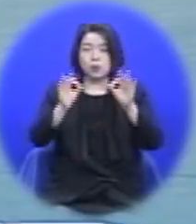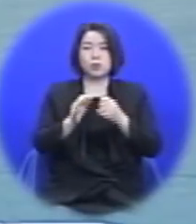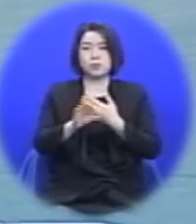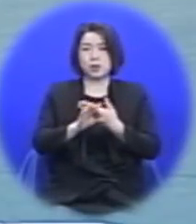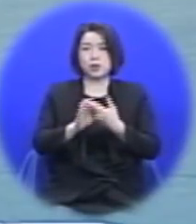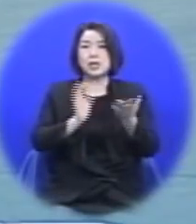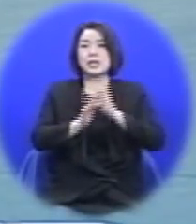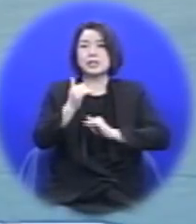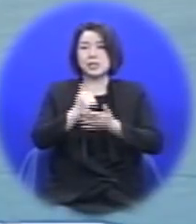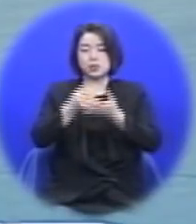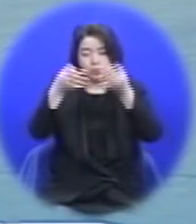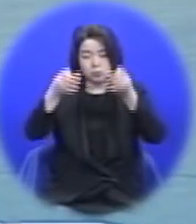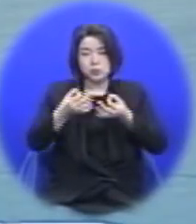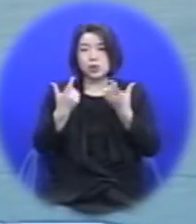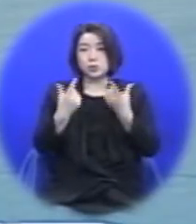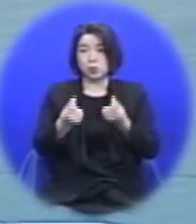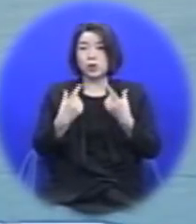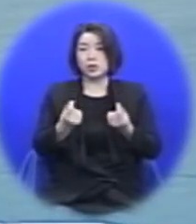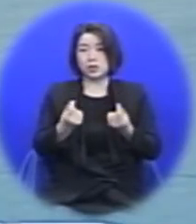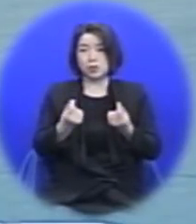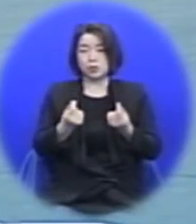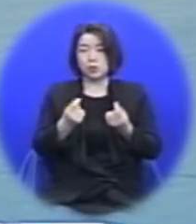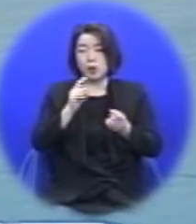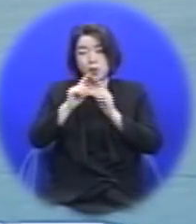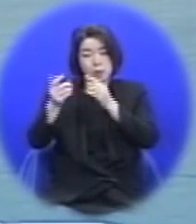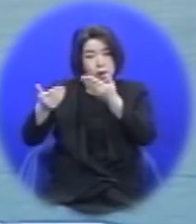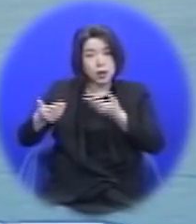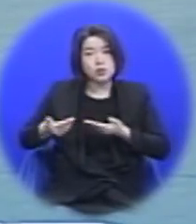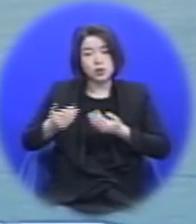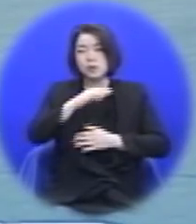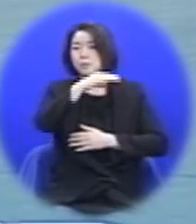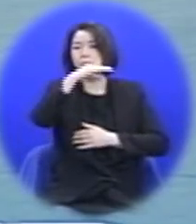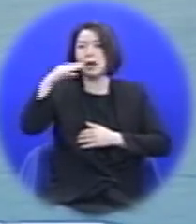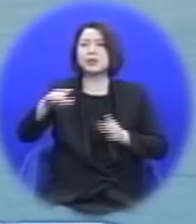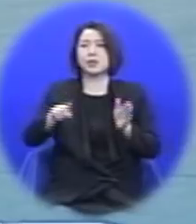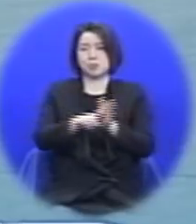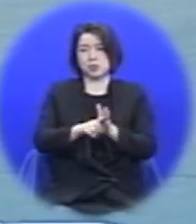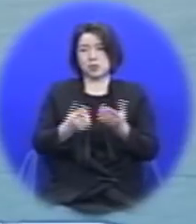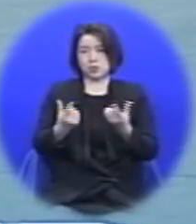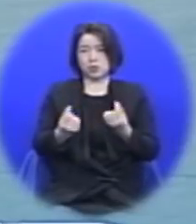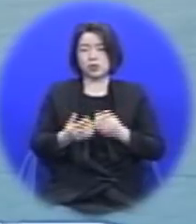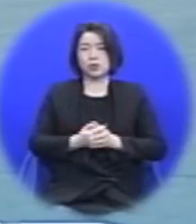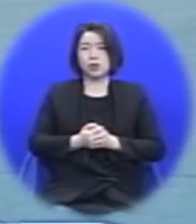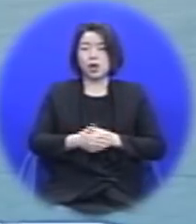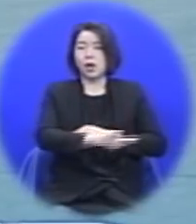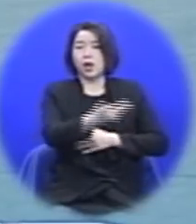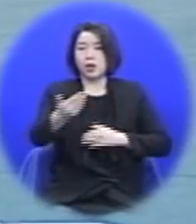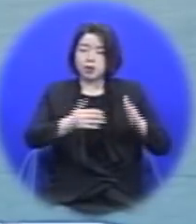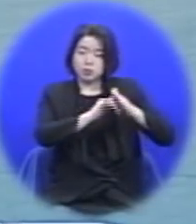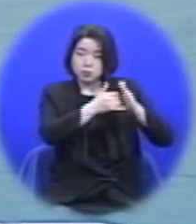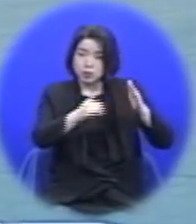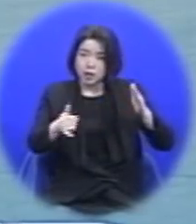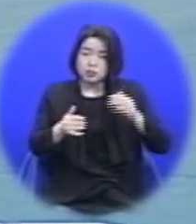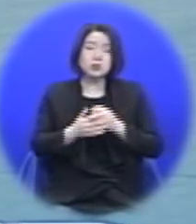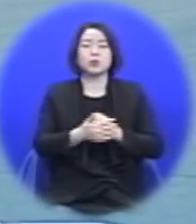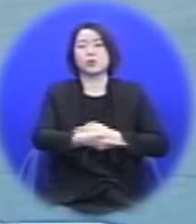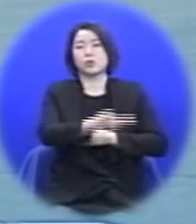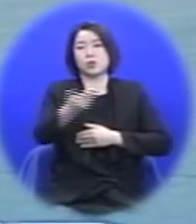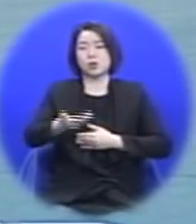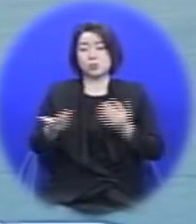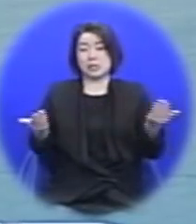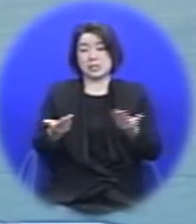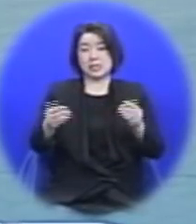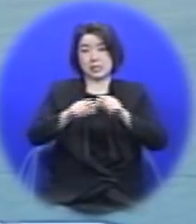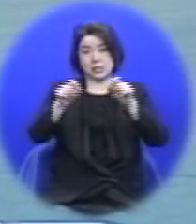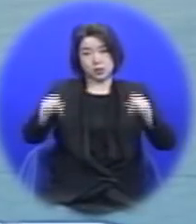예수님 보는 것 같다고 해야 정상적인 예수 믿는 사람이죠. 여러분의 가족들, 또 여러분의 직장